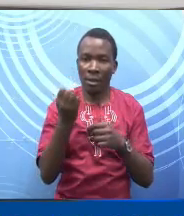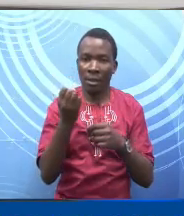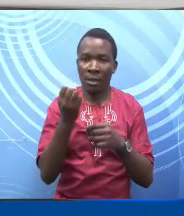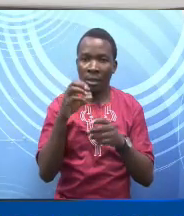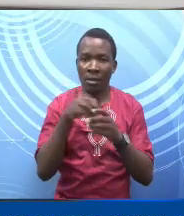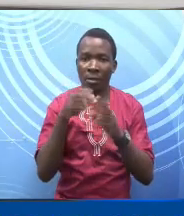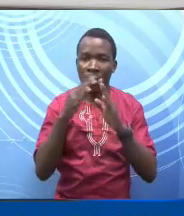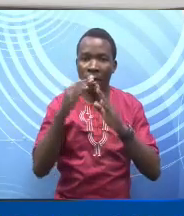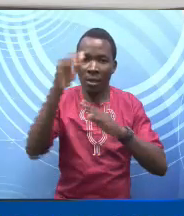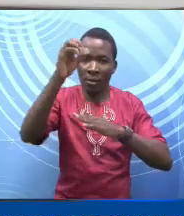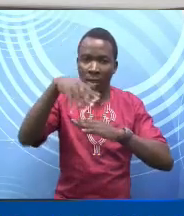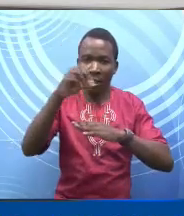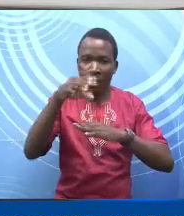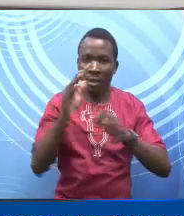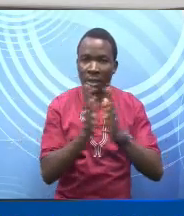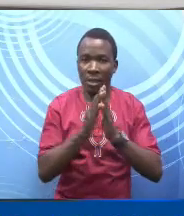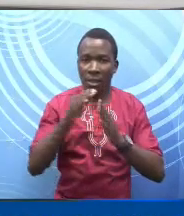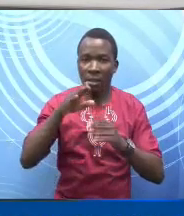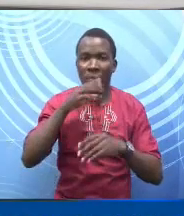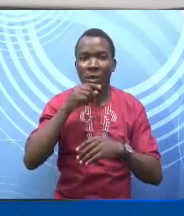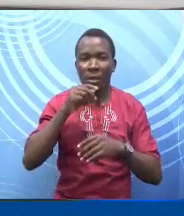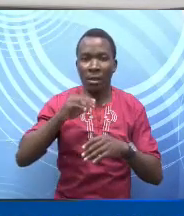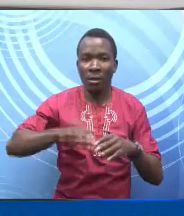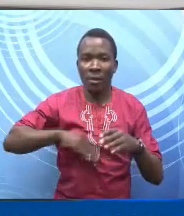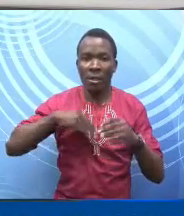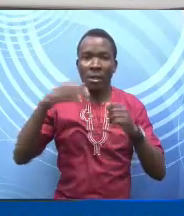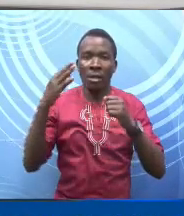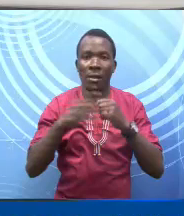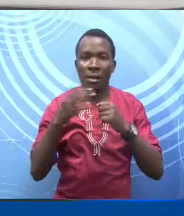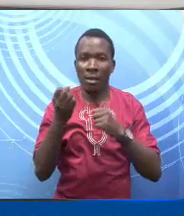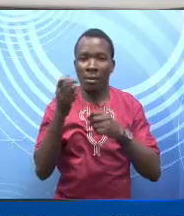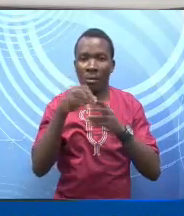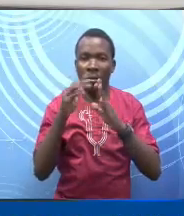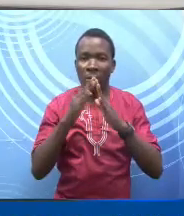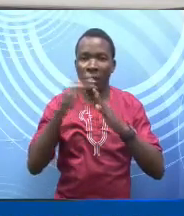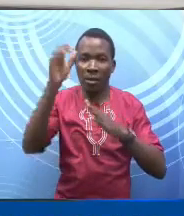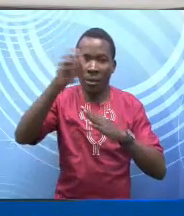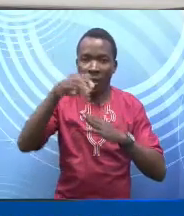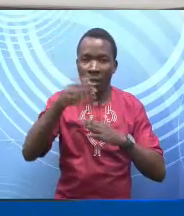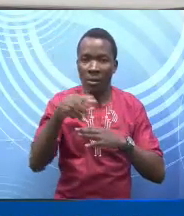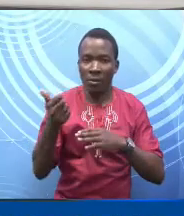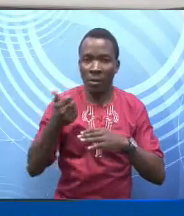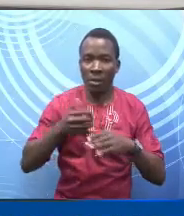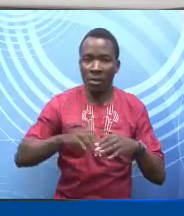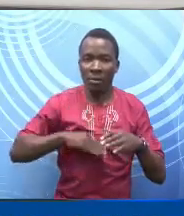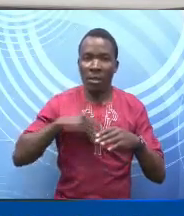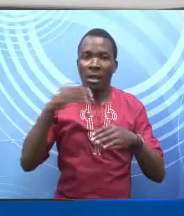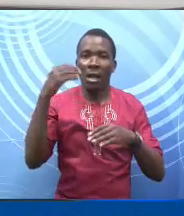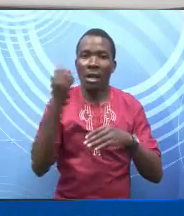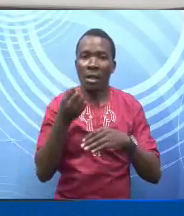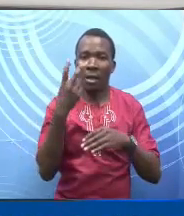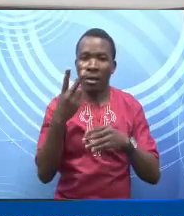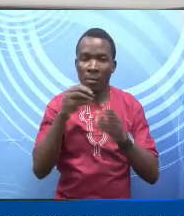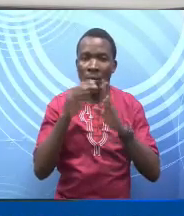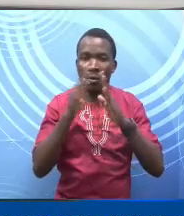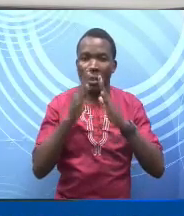wo mu mujyi wa Kigali ndetse n'umugabo w'imyaka 85 wo mu mujyi wa Kigali ndetse n'undi w'imyaka 52 wo mu mujyi wa